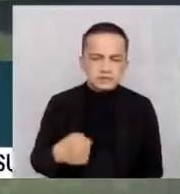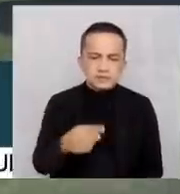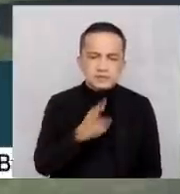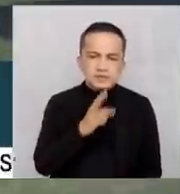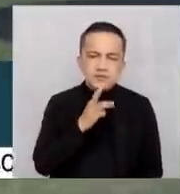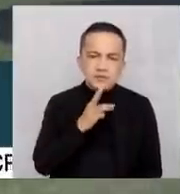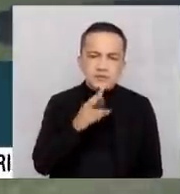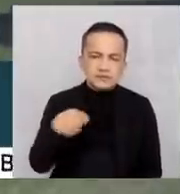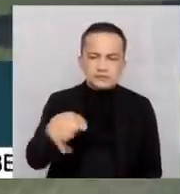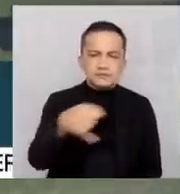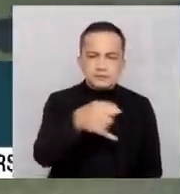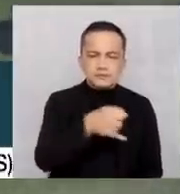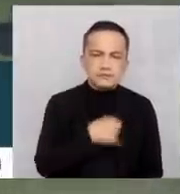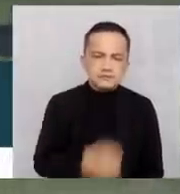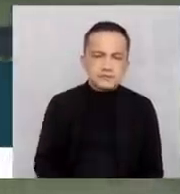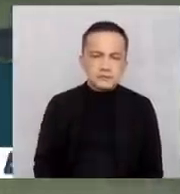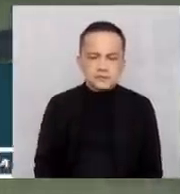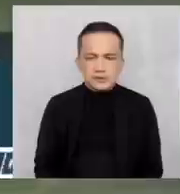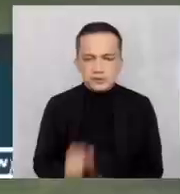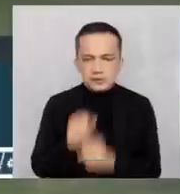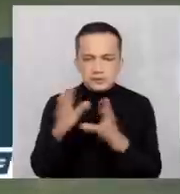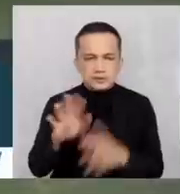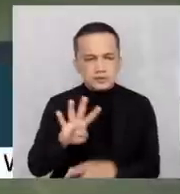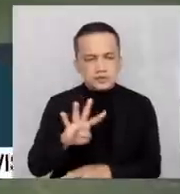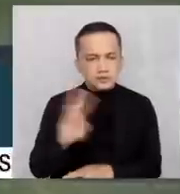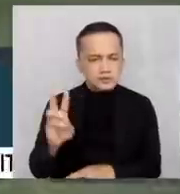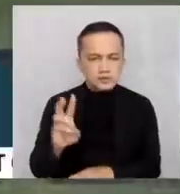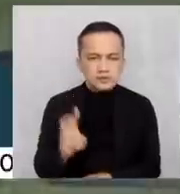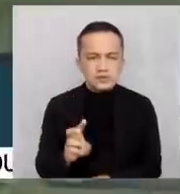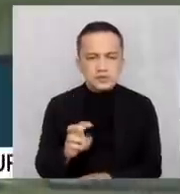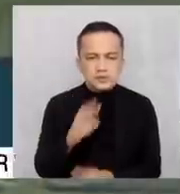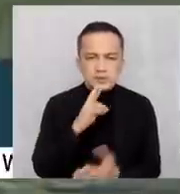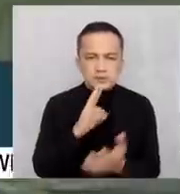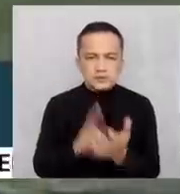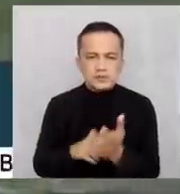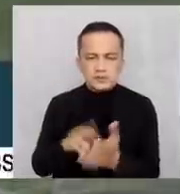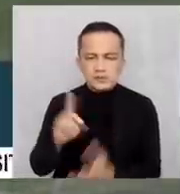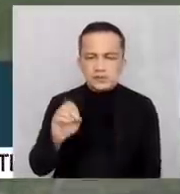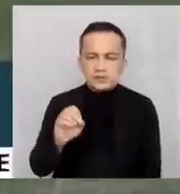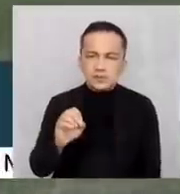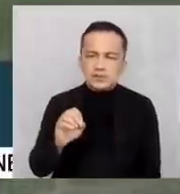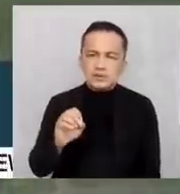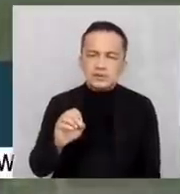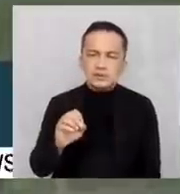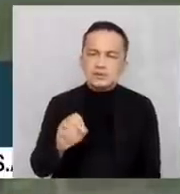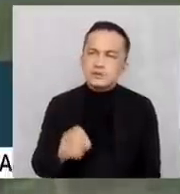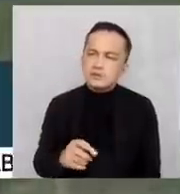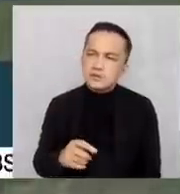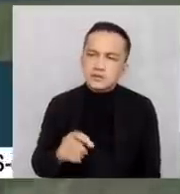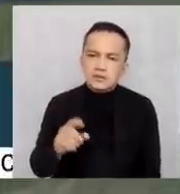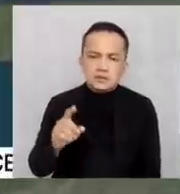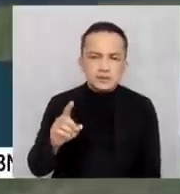No? Imagine mo, 46, according to report ng DNB o AFP